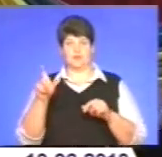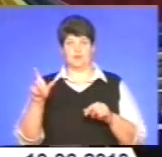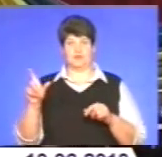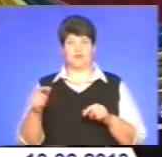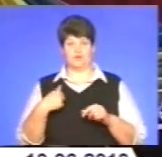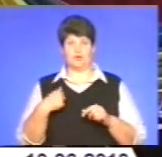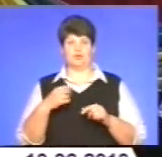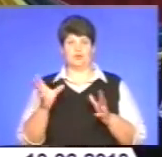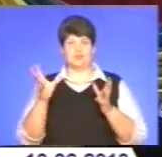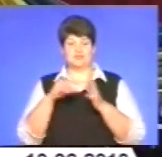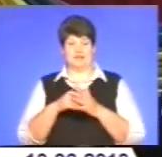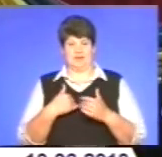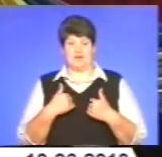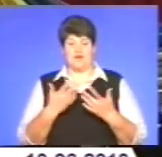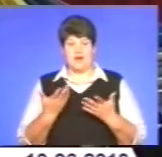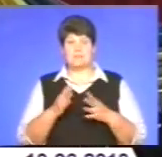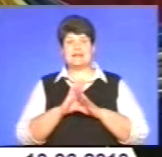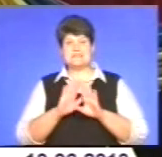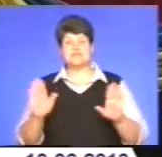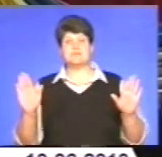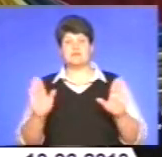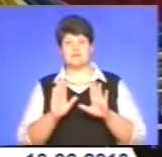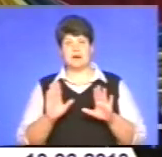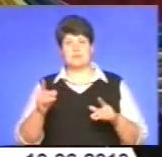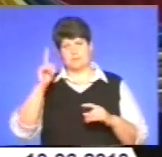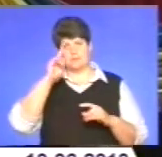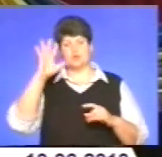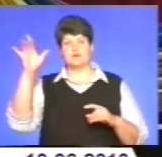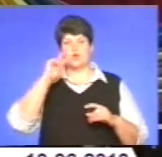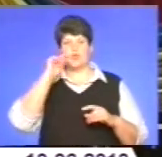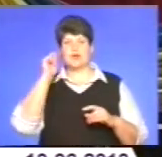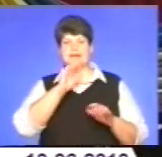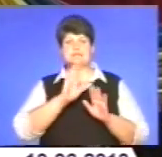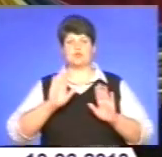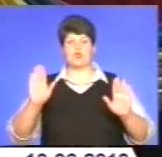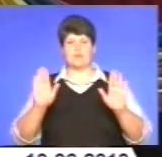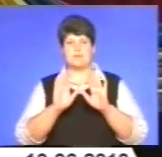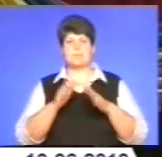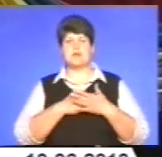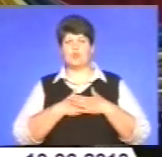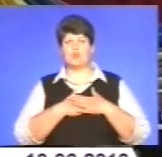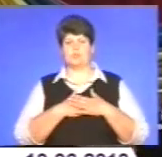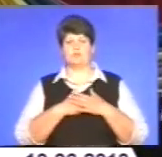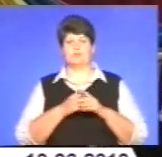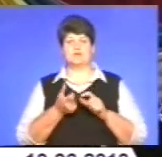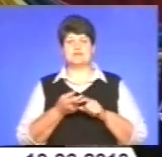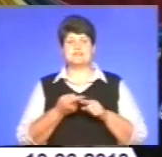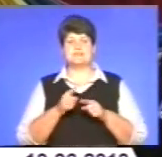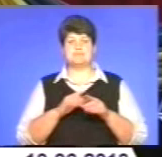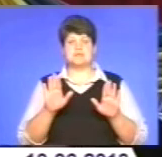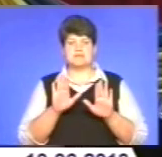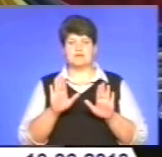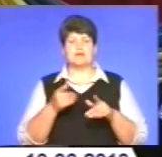числі я із ними. І ми співаємо, ми прославляємо українську пісню. Ми любимо, вони дуже люблять ці пісні. Ви якби